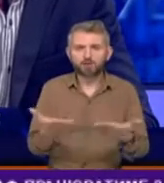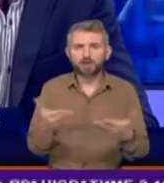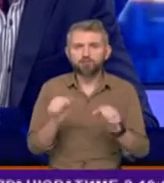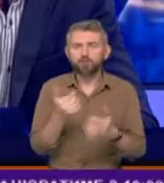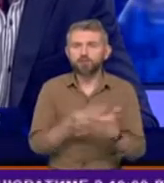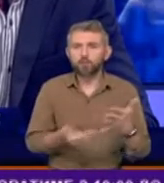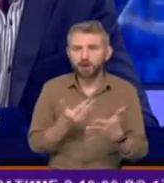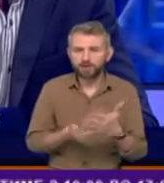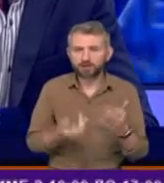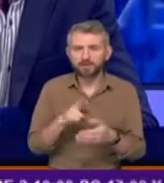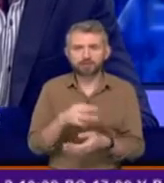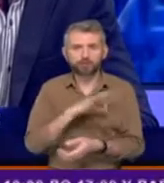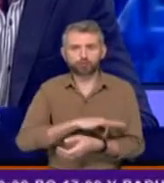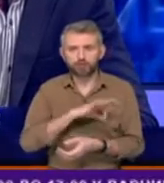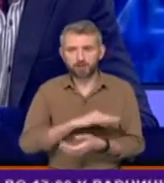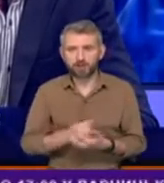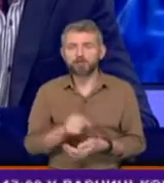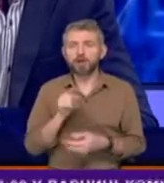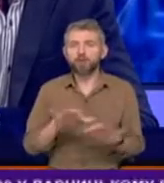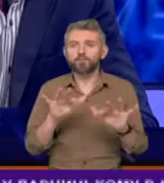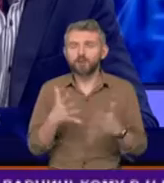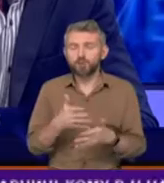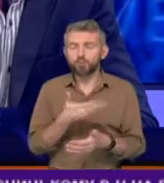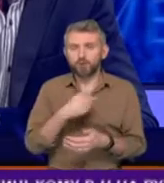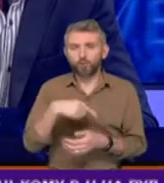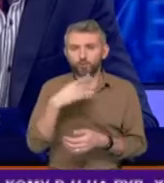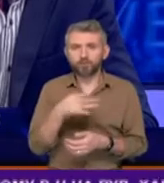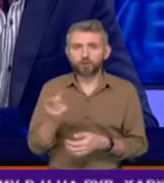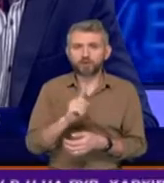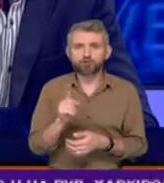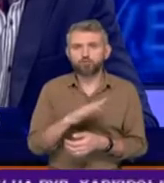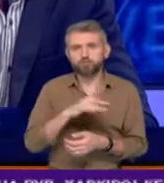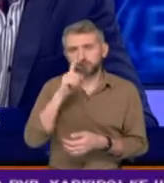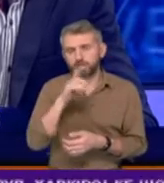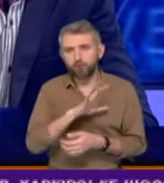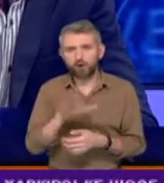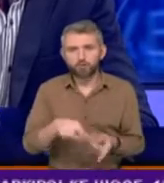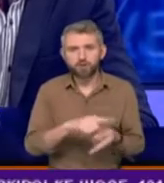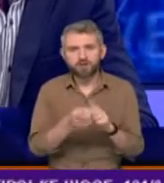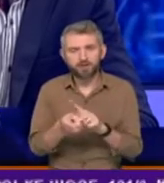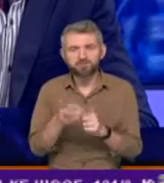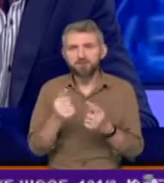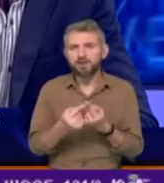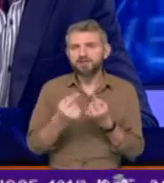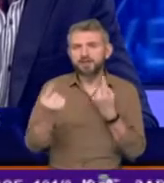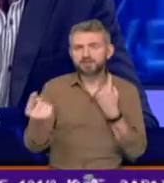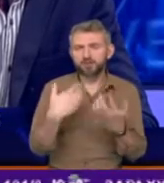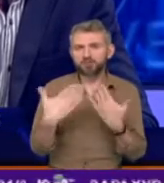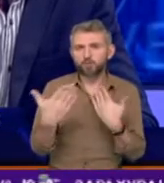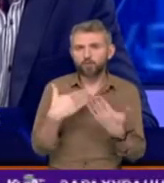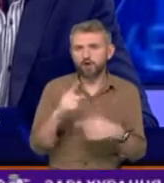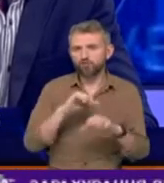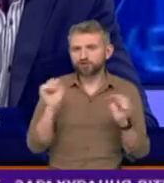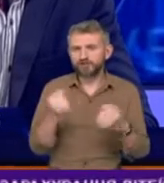порадити насправді для застосування. В даному випадку якраз і говоримо про те, що було б непогано перейти на рейки дистанційного спілкування